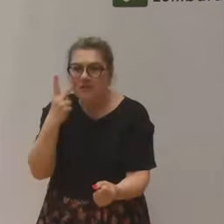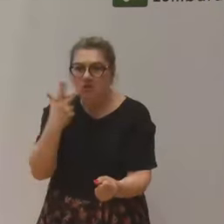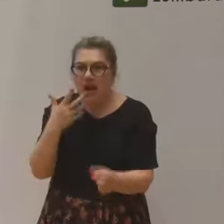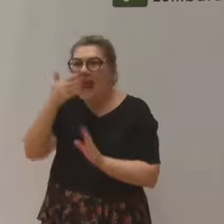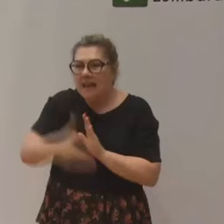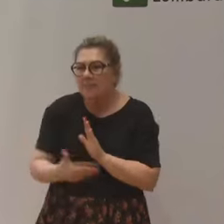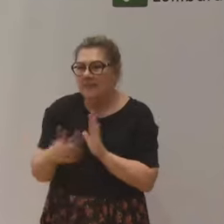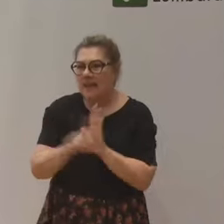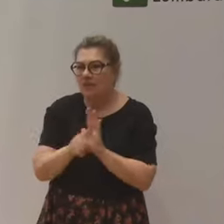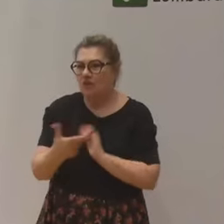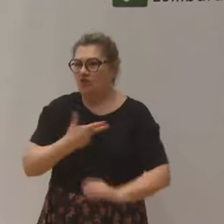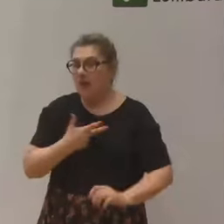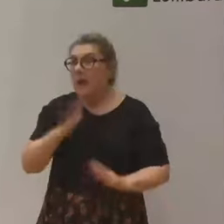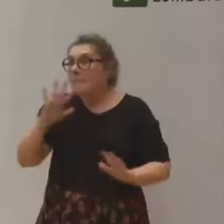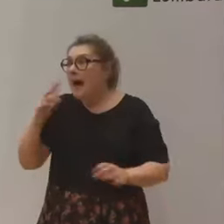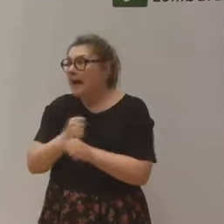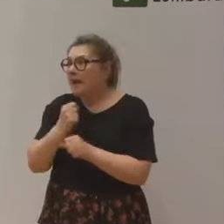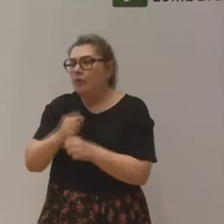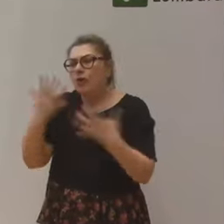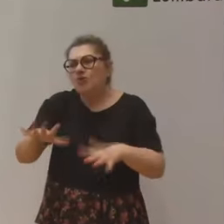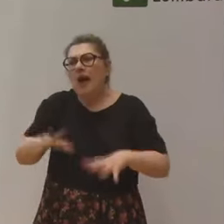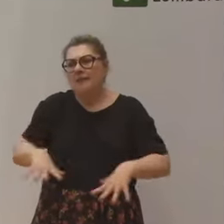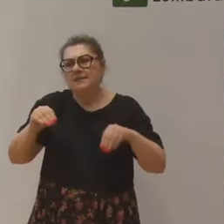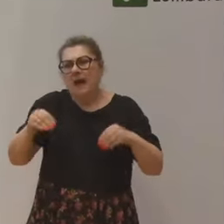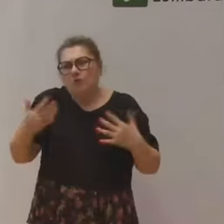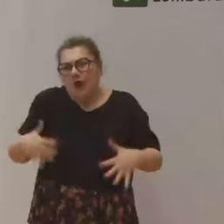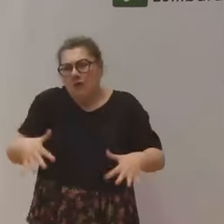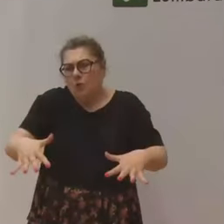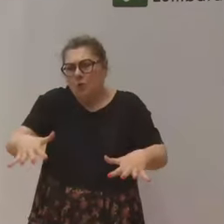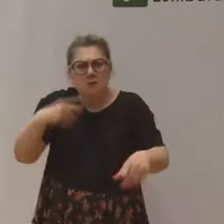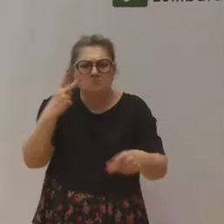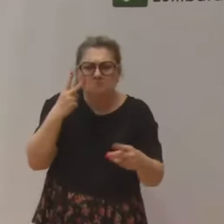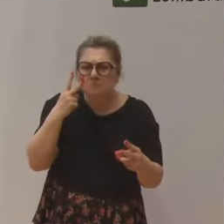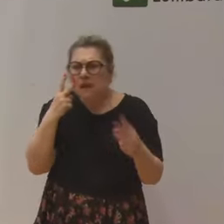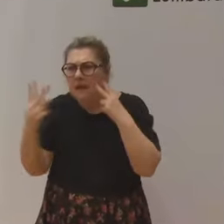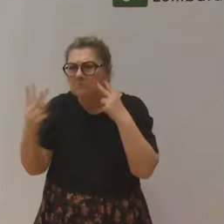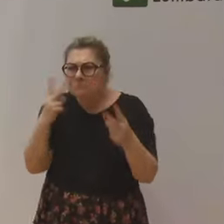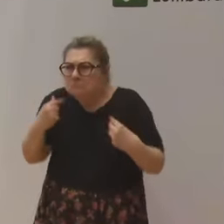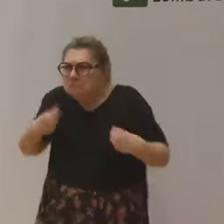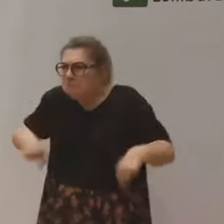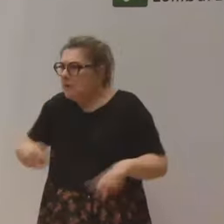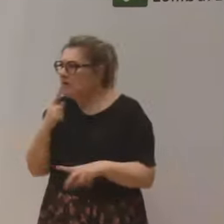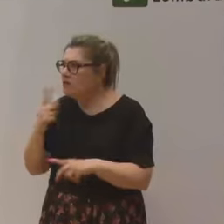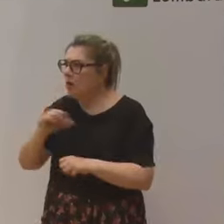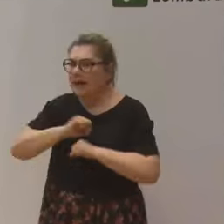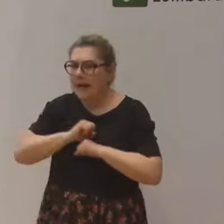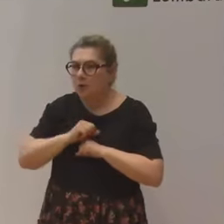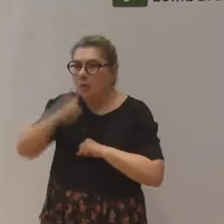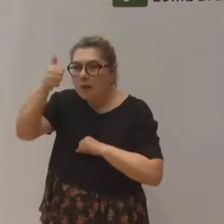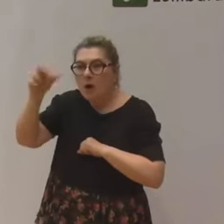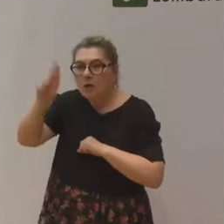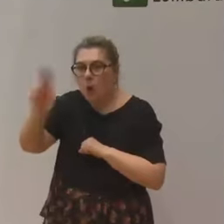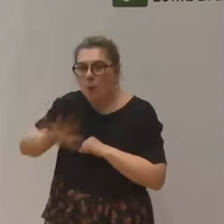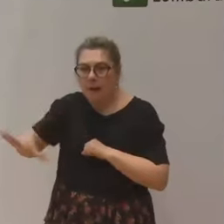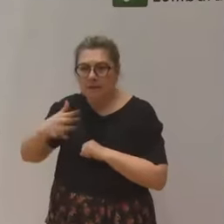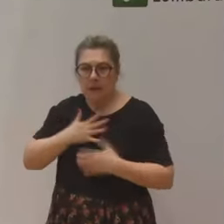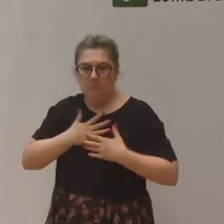sono. Però il lavoro è iniziato anche da quel punto di vista, quindi io credo che intanto Regione Lombardia,